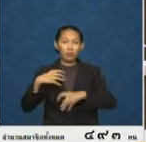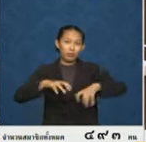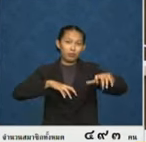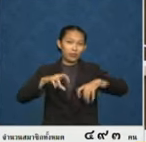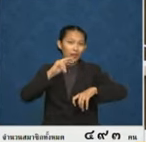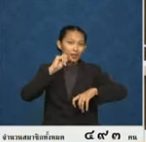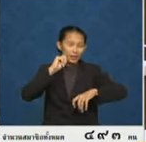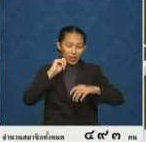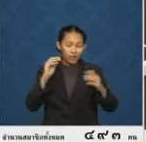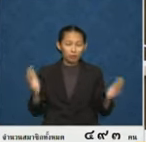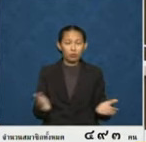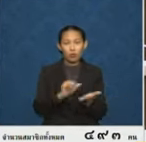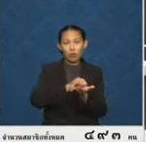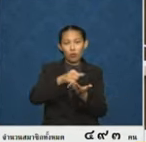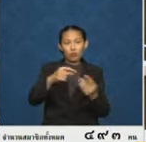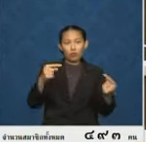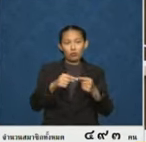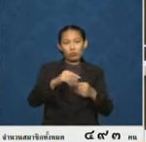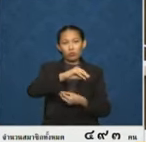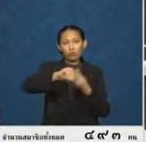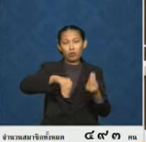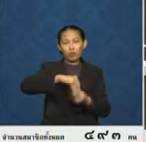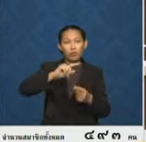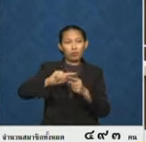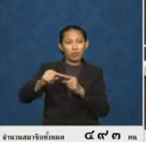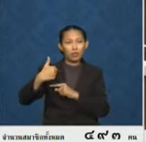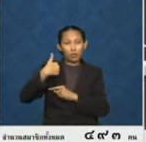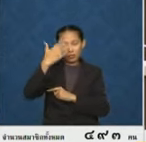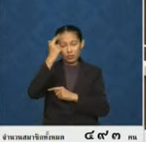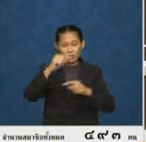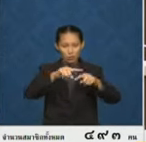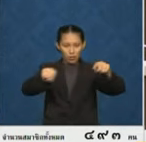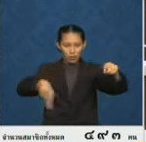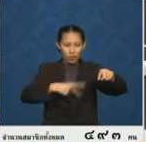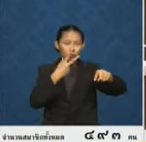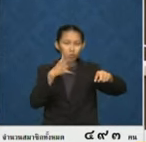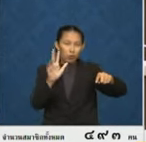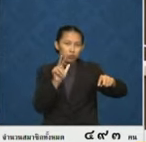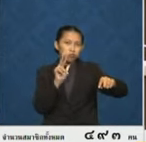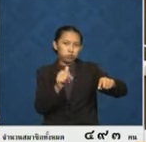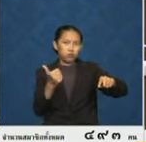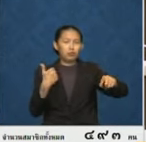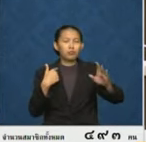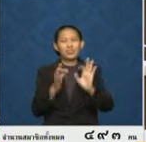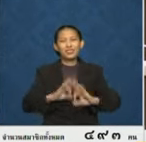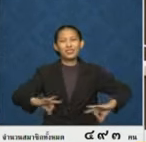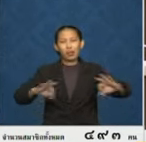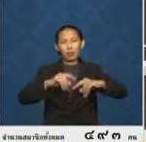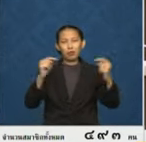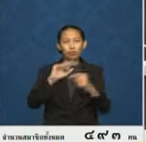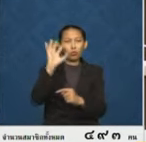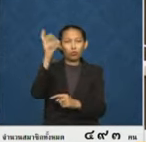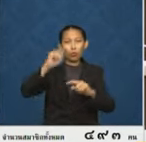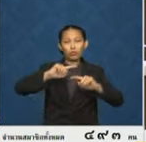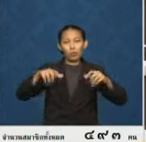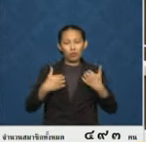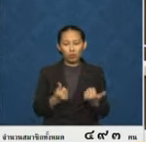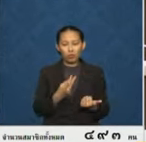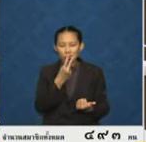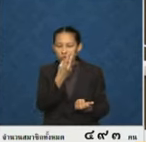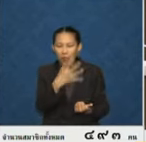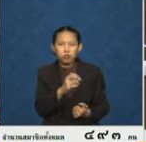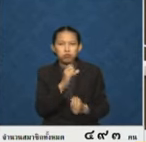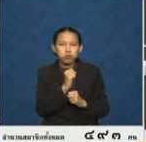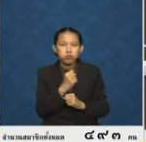การน้ำและการฟื้นฟูระบบนิเวศเนื่องจากทะเลสาบแห่งนี้ครับเป็นทะเลสาบที่มีความเป็นเอกลักษณ์มีความสำคัญในระดับโลกแต่ปัจจุบันอยู่ในสภาพเสื่อม